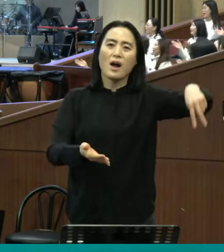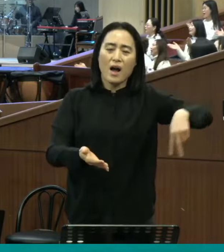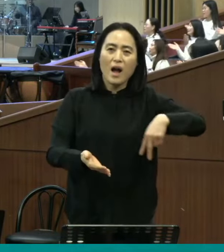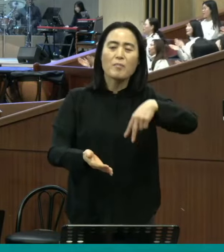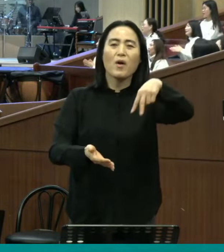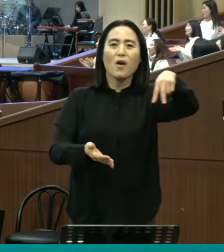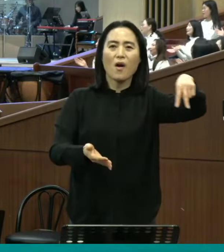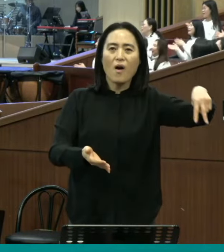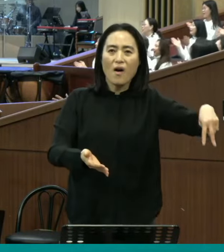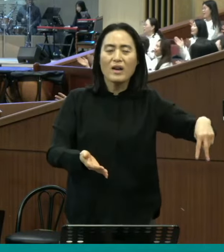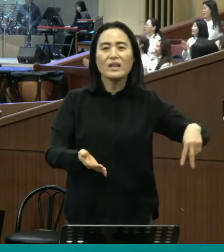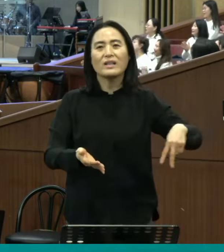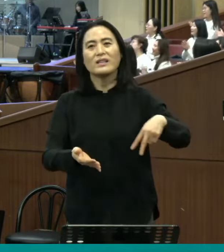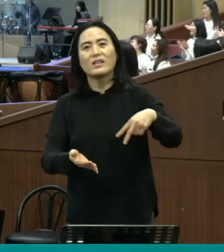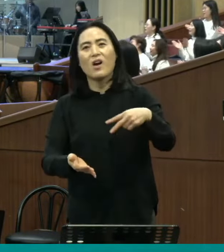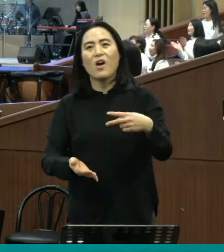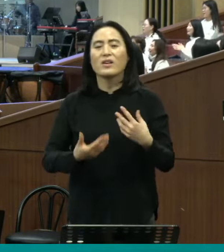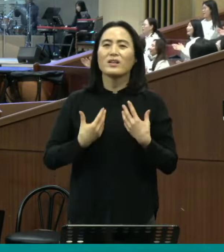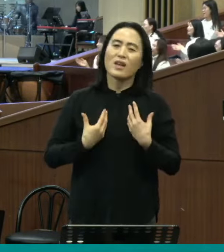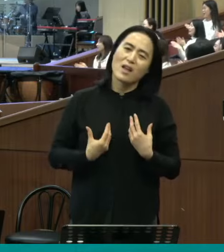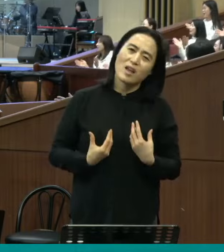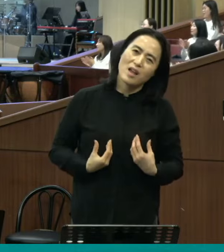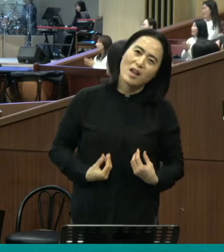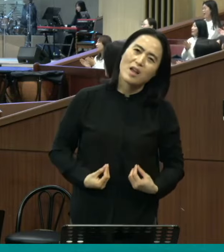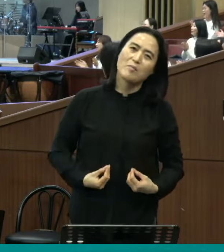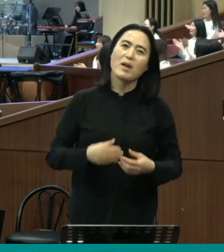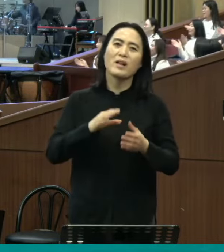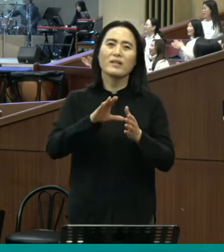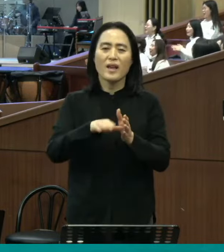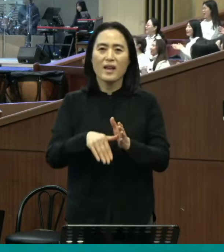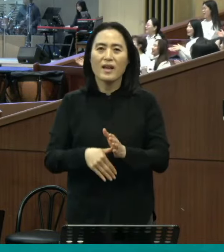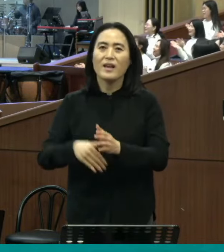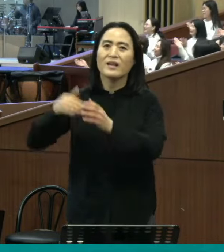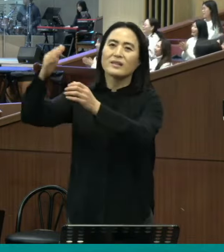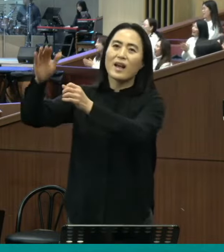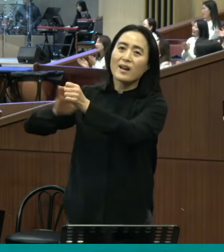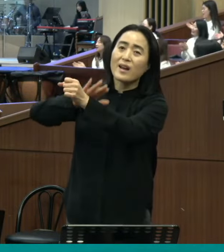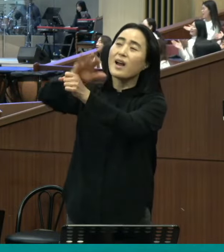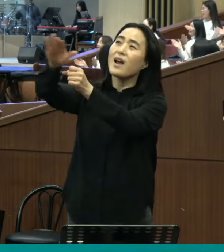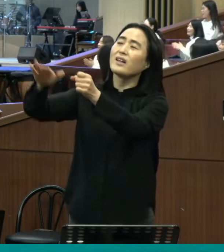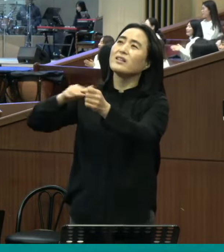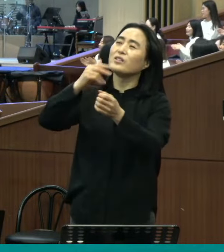방황하며 이리저리 살아가는 주님을 만났네.